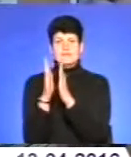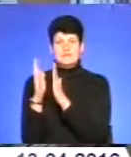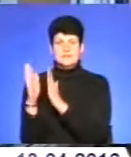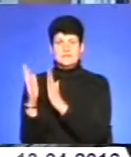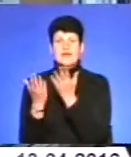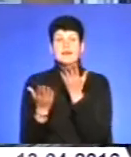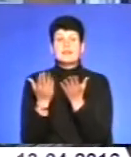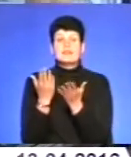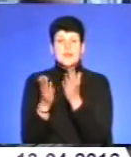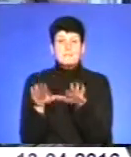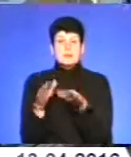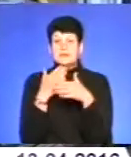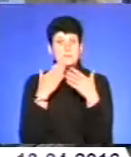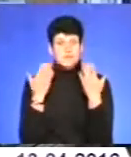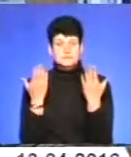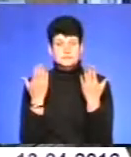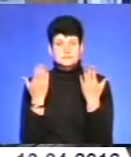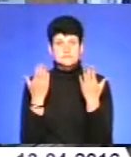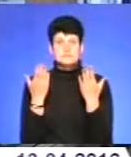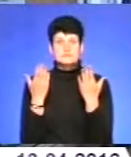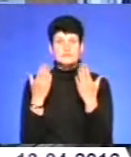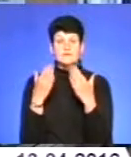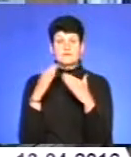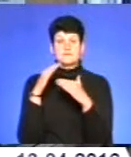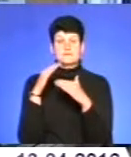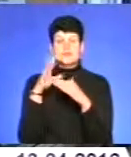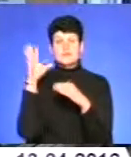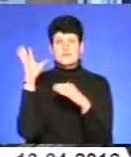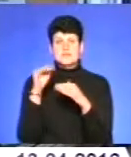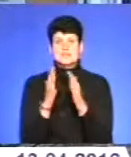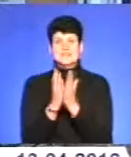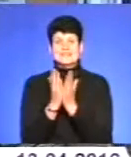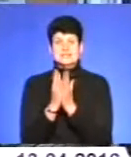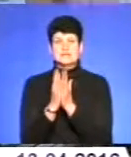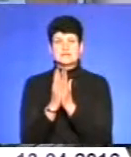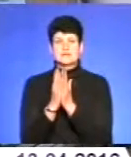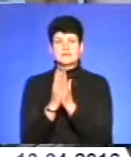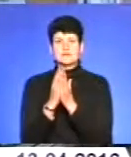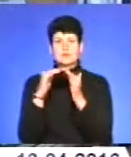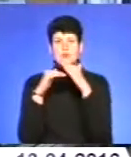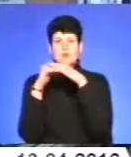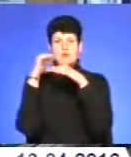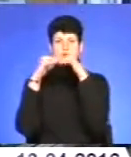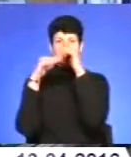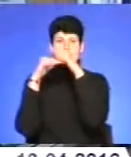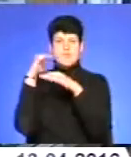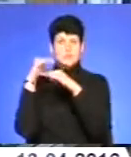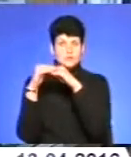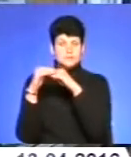але місця немає. Майже всі книжки на кожній полиці лежать горизонтально.